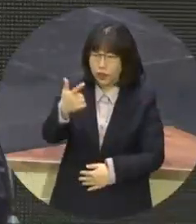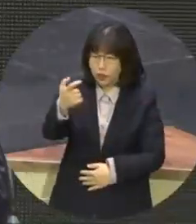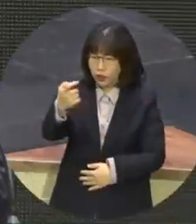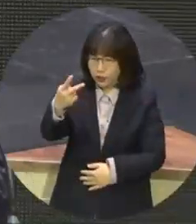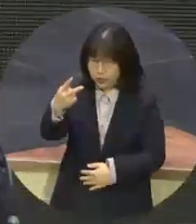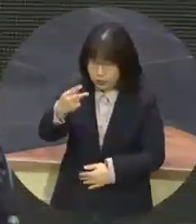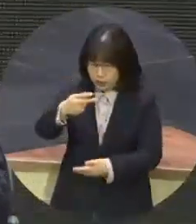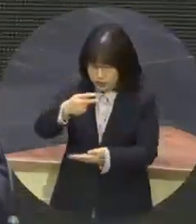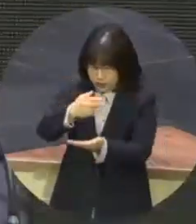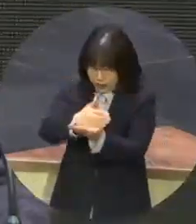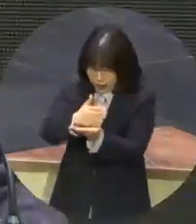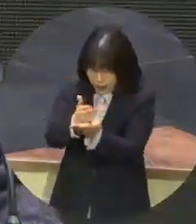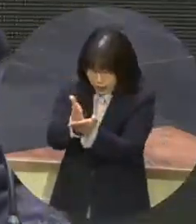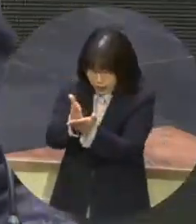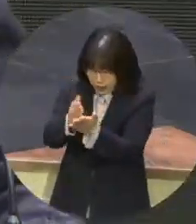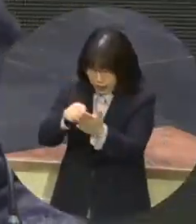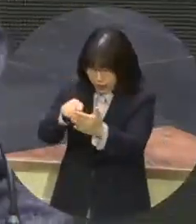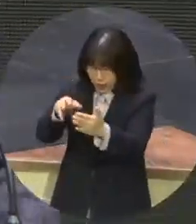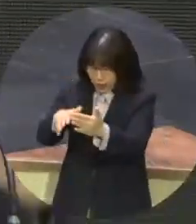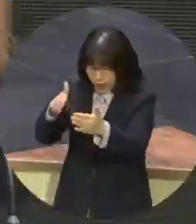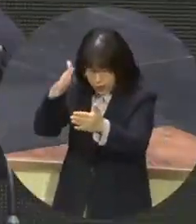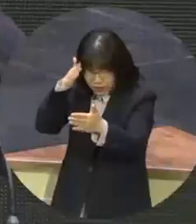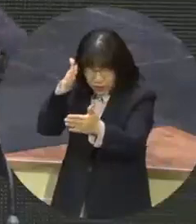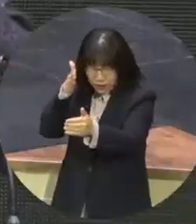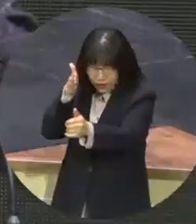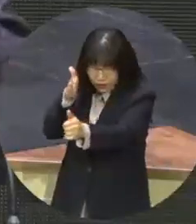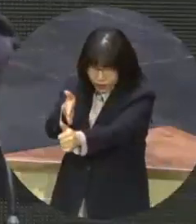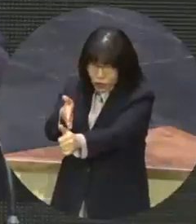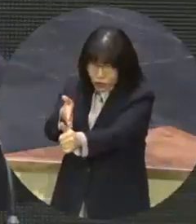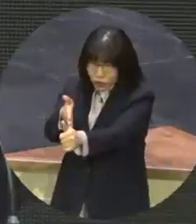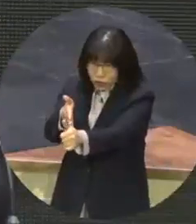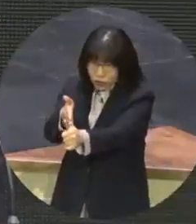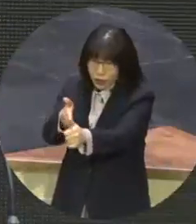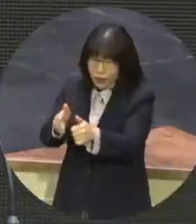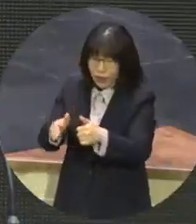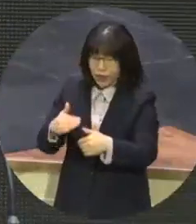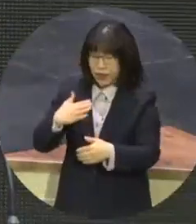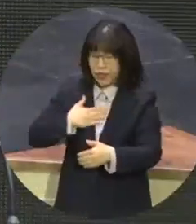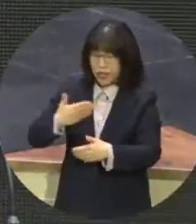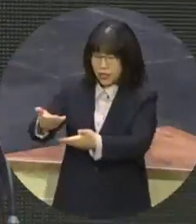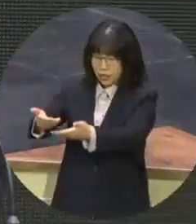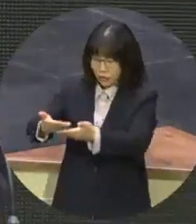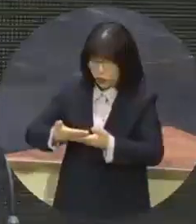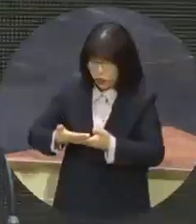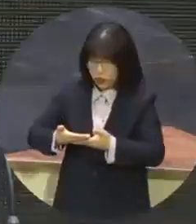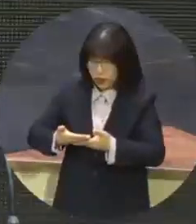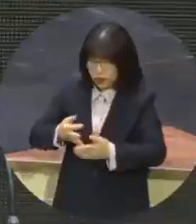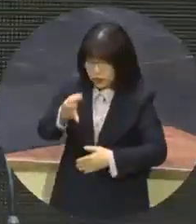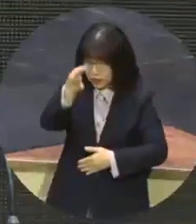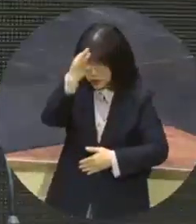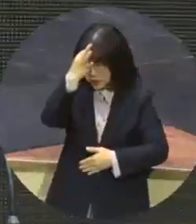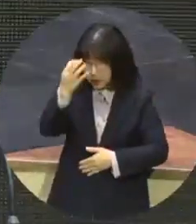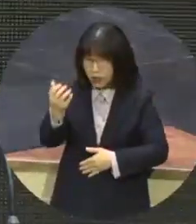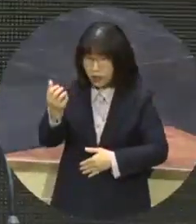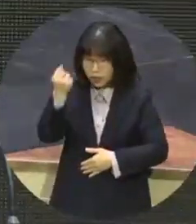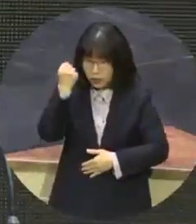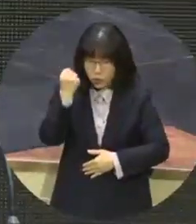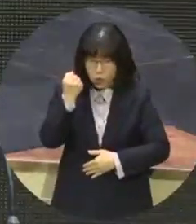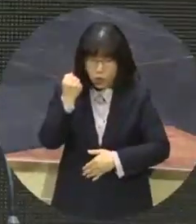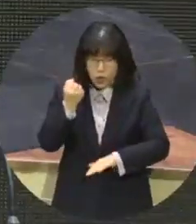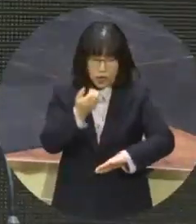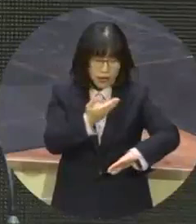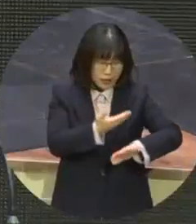삶을 올인해야 돼요. 자, 이렇게 되면 달란트를 통해서 아무도 못 주는 답을 줄 수가